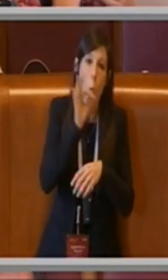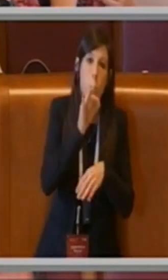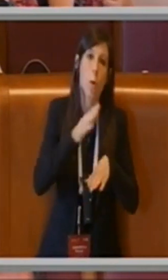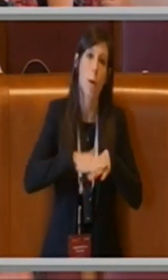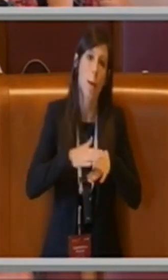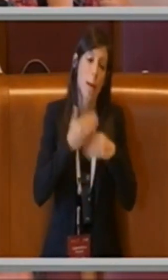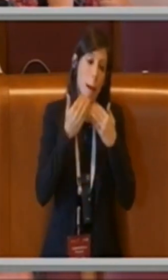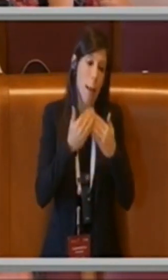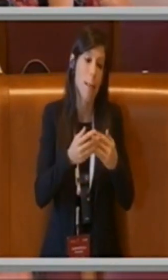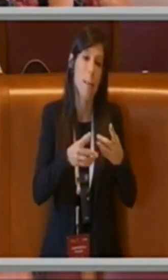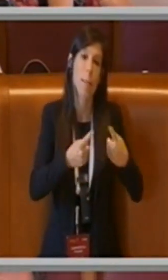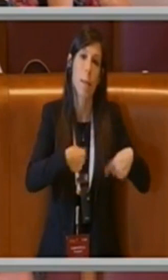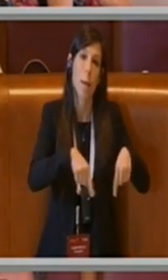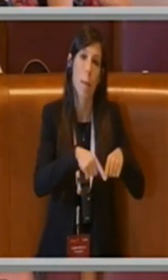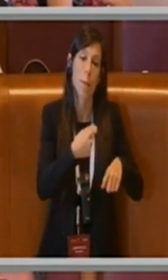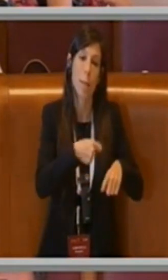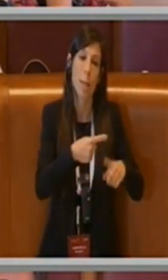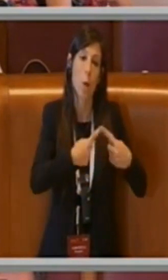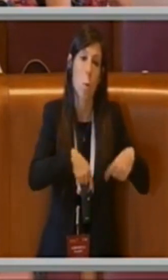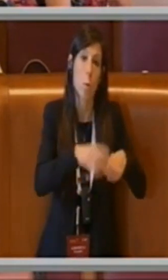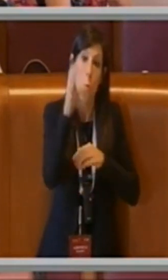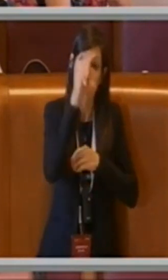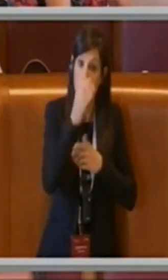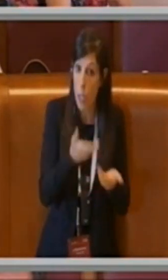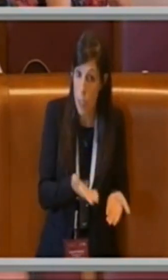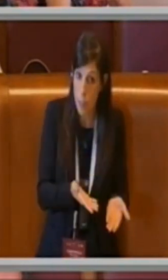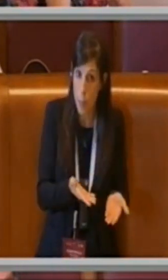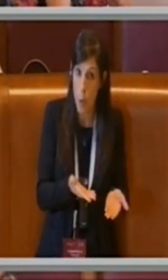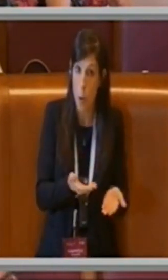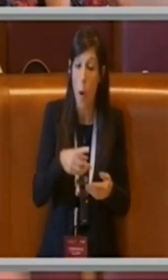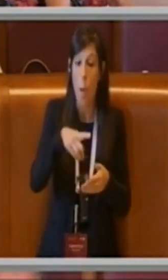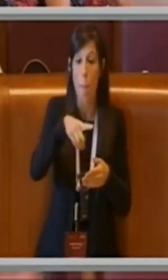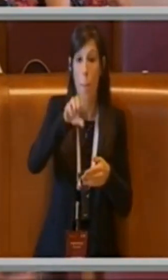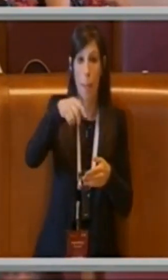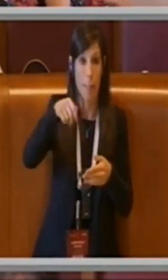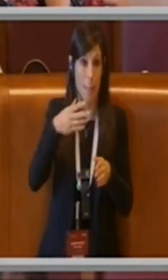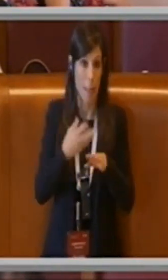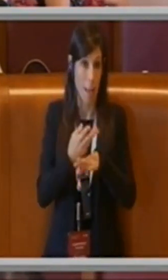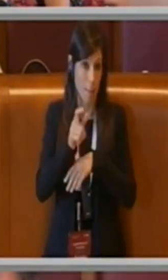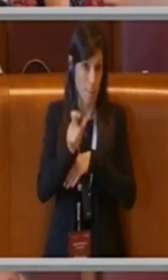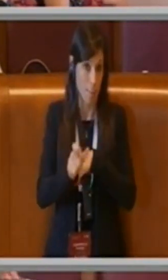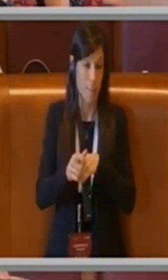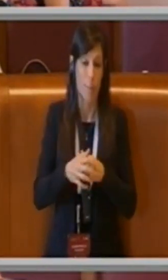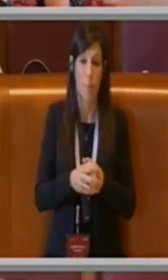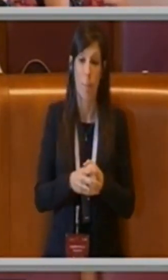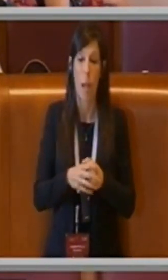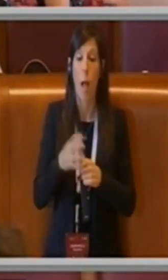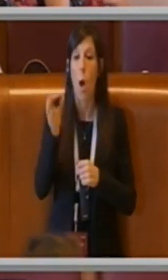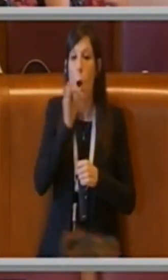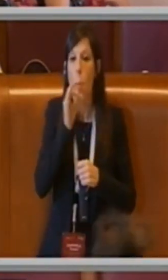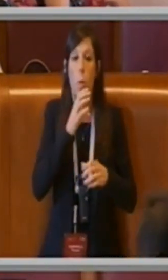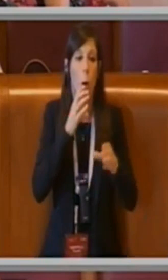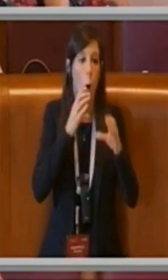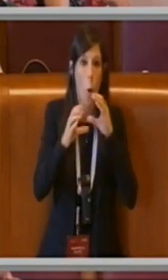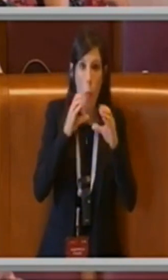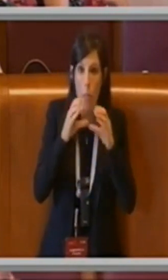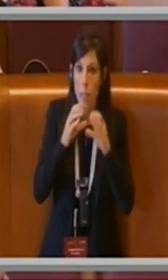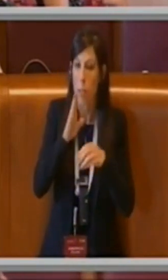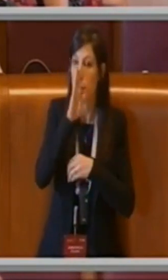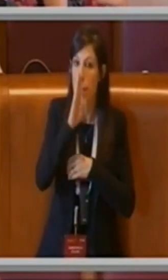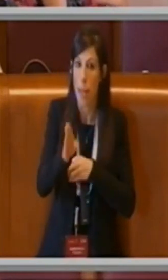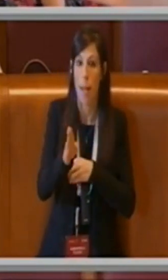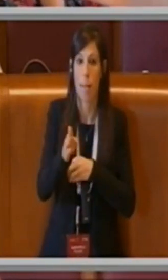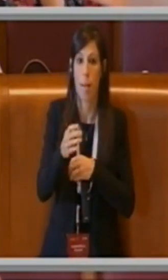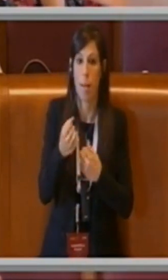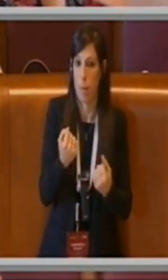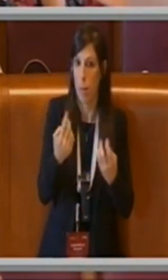potrà dare il suo apporto a questo progetto, attraverso una comunicazione efficace,